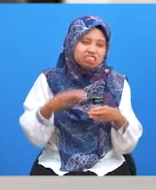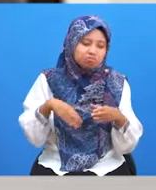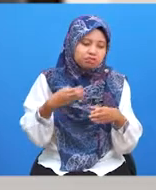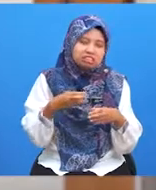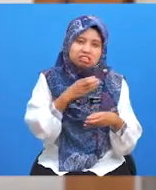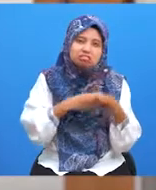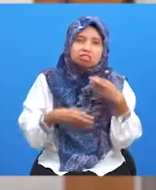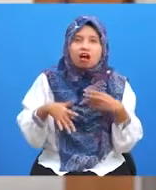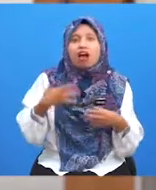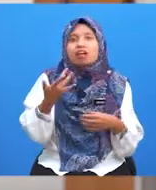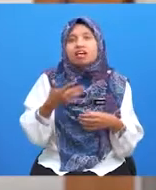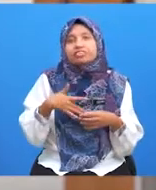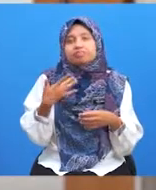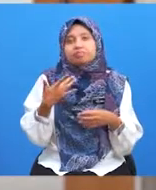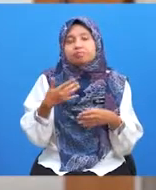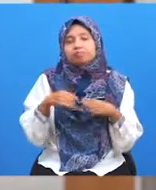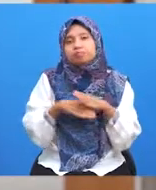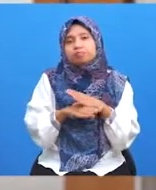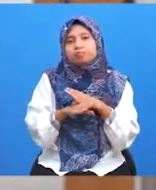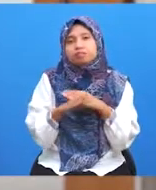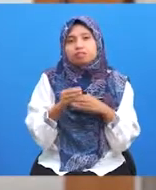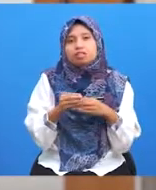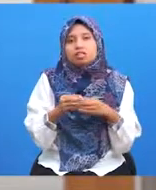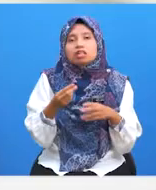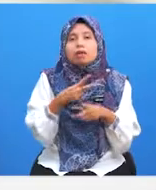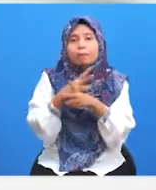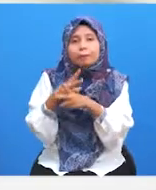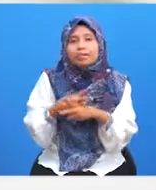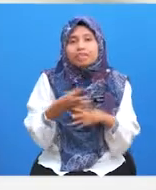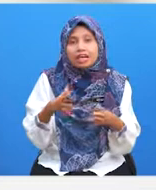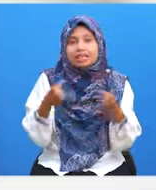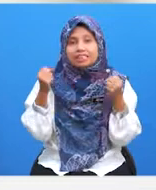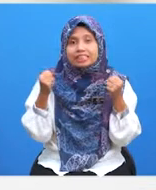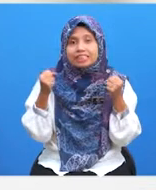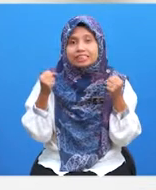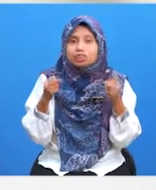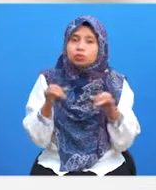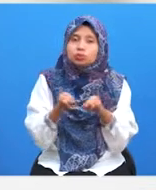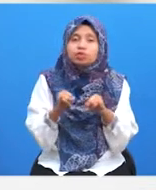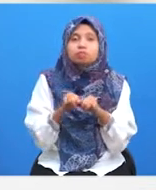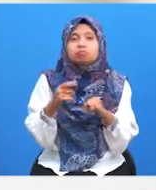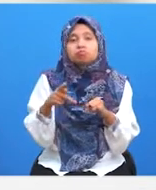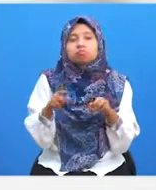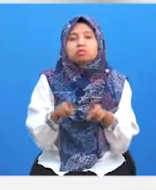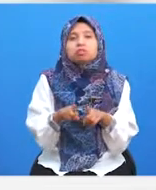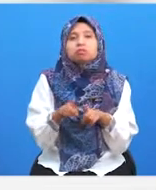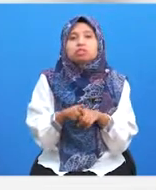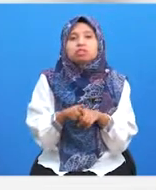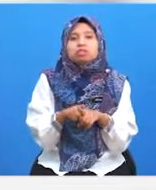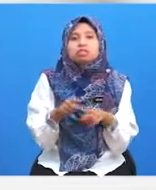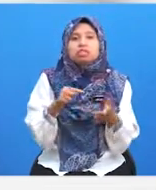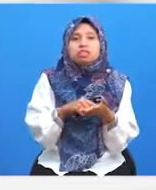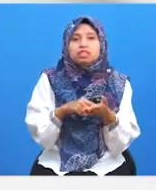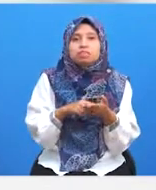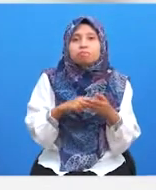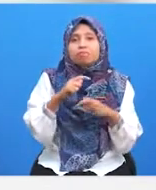setempat kesedaran dalam penjagaan kesehatan semakin meningkat dalam kalangan rakyat ini secara tidak